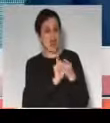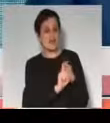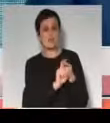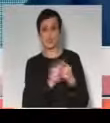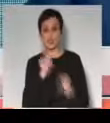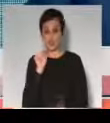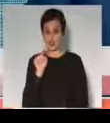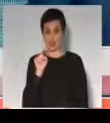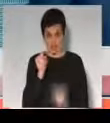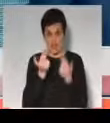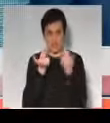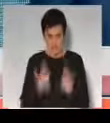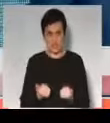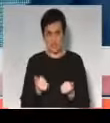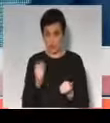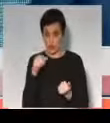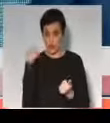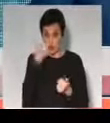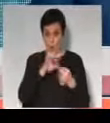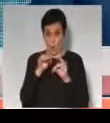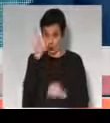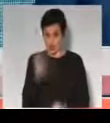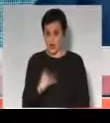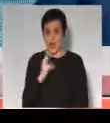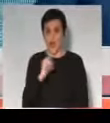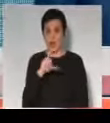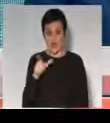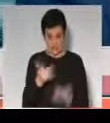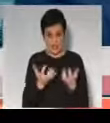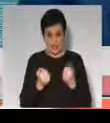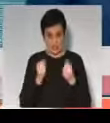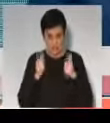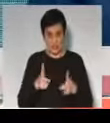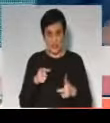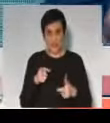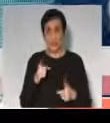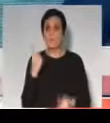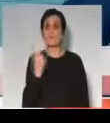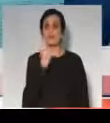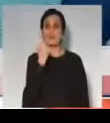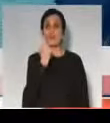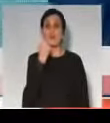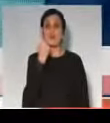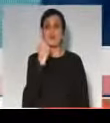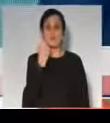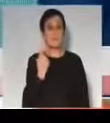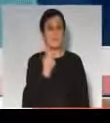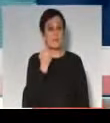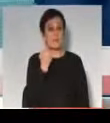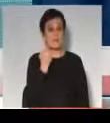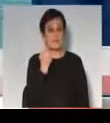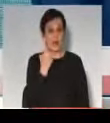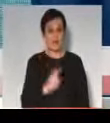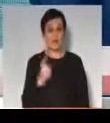შენ იზიარებ კონკრეტულად შენ კახა კალაძე, იზიარებ ამას თუ არ? კი ბატონო, პირველი ნარკომანობასთან დაკავშირებით თუ შეიძლება